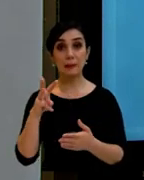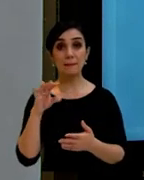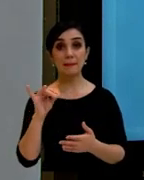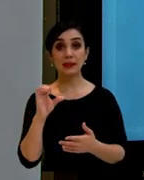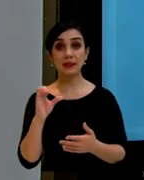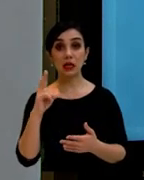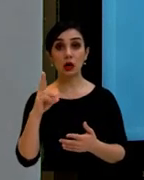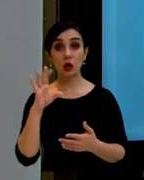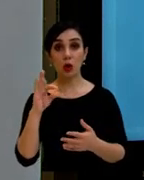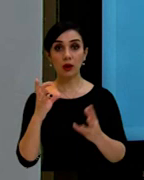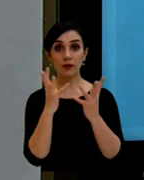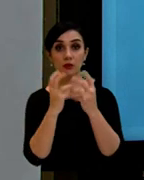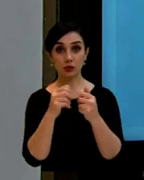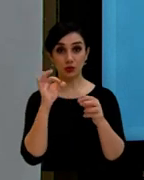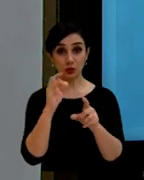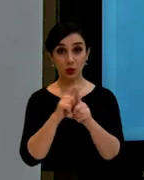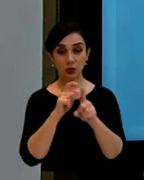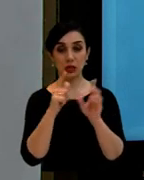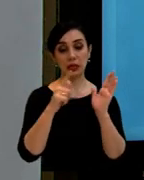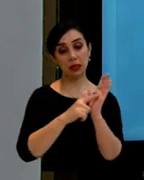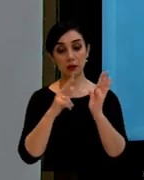Misqol hisob so'zi ishlatildi.